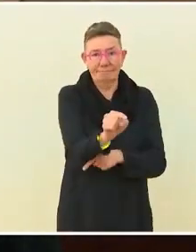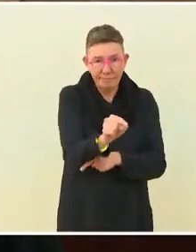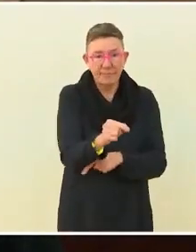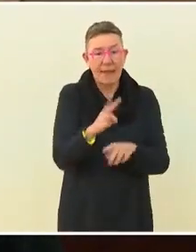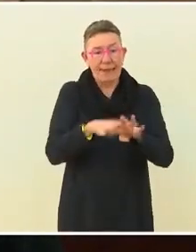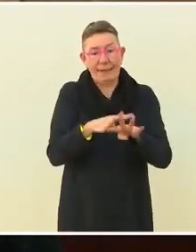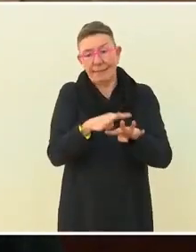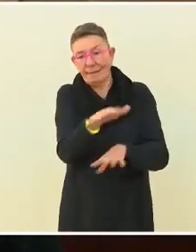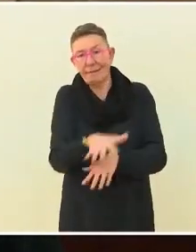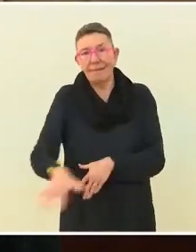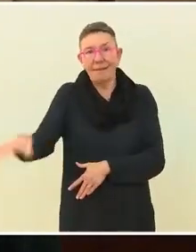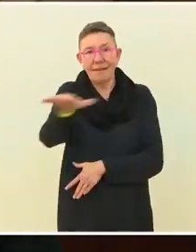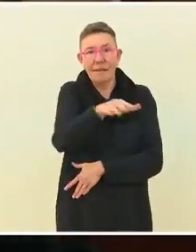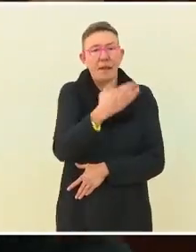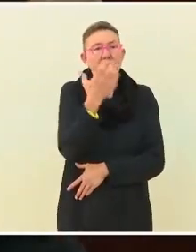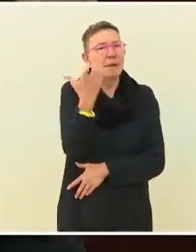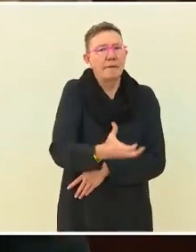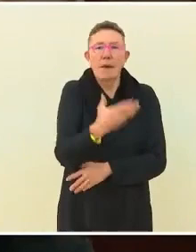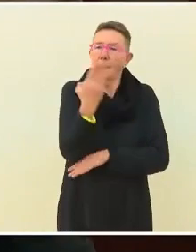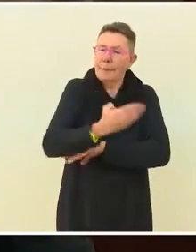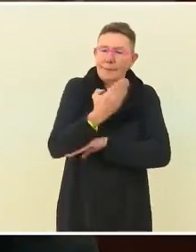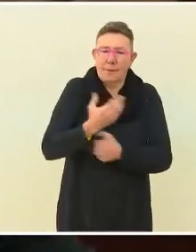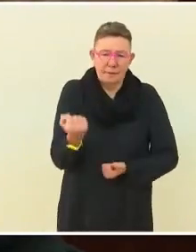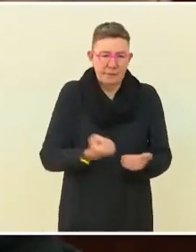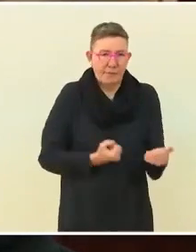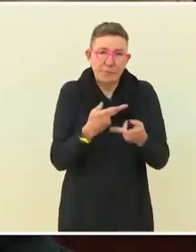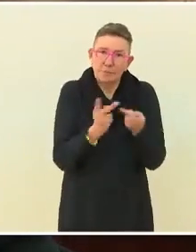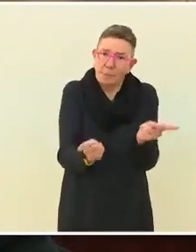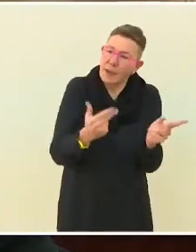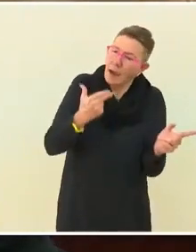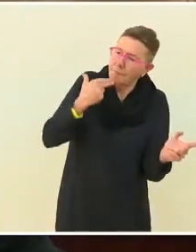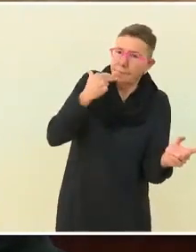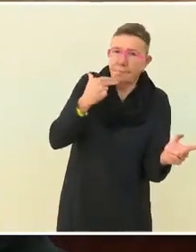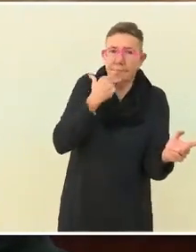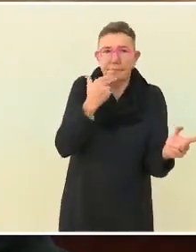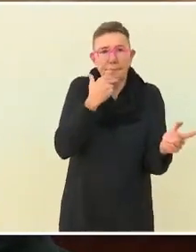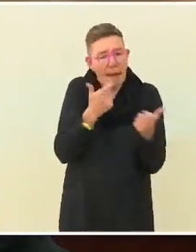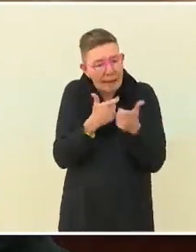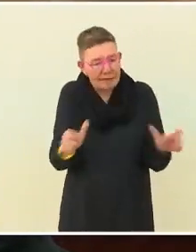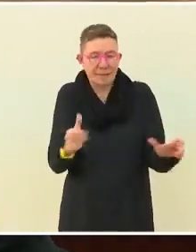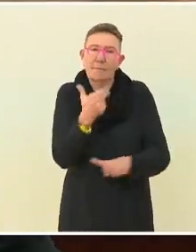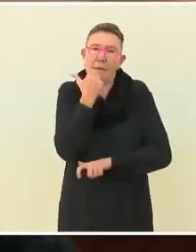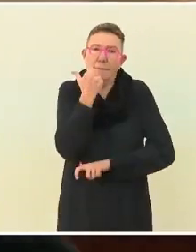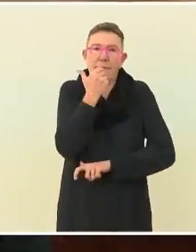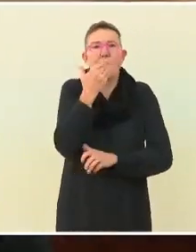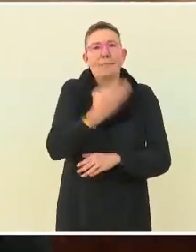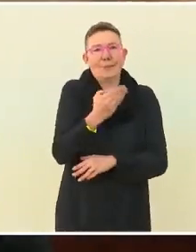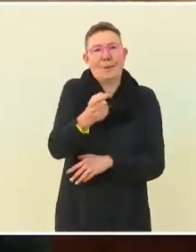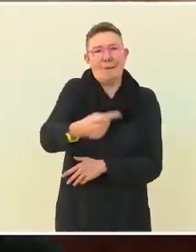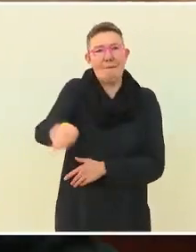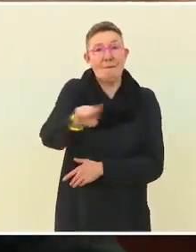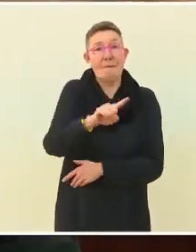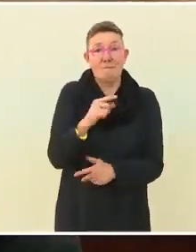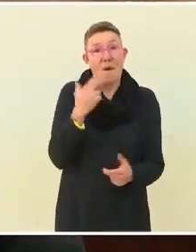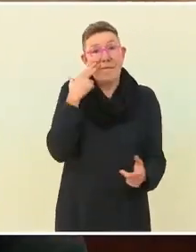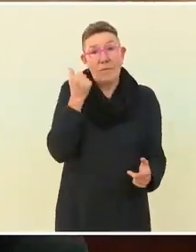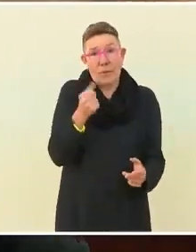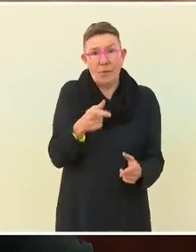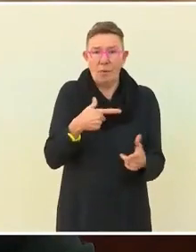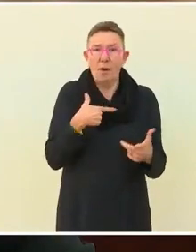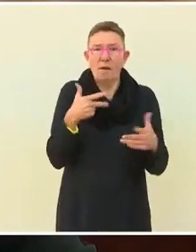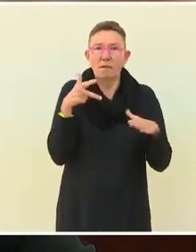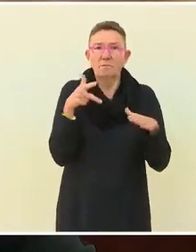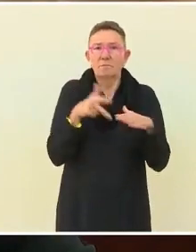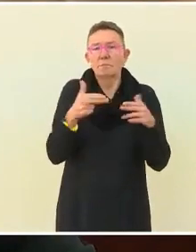demande d'un service public accessible et de qualité n'a jamais été aussi grande. J'ai pu en témoigner lors de ma cérémonie des